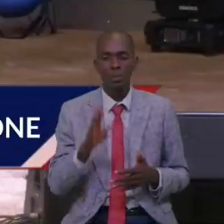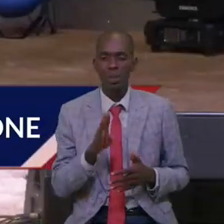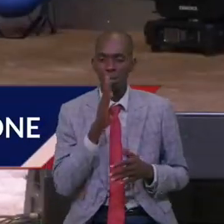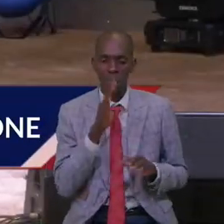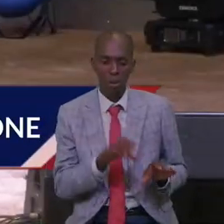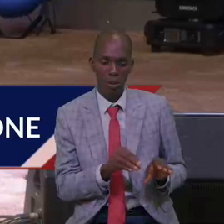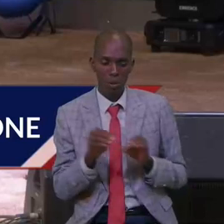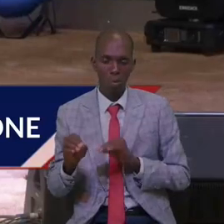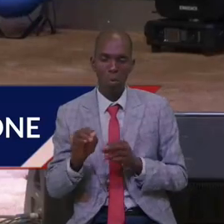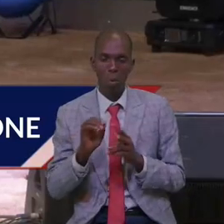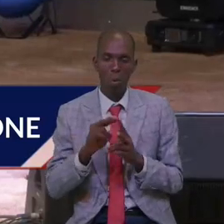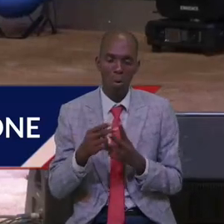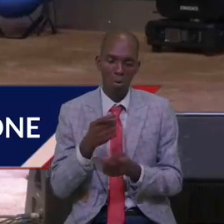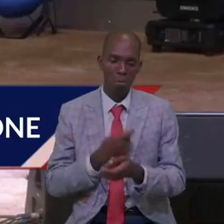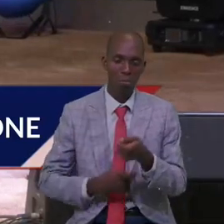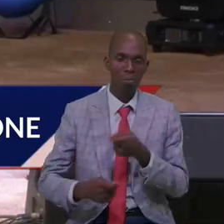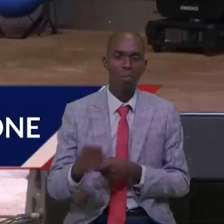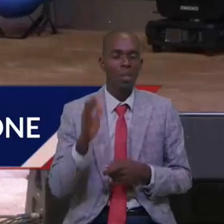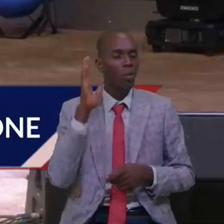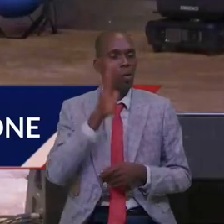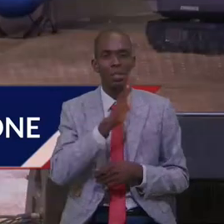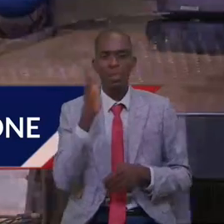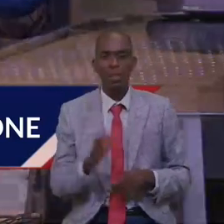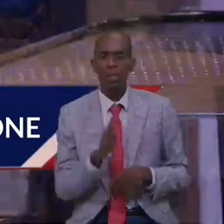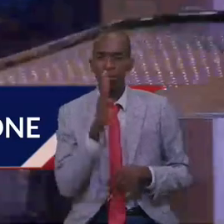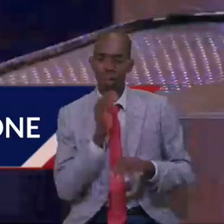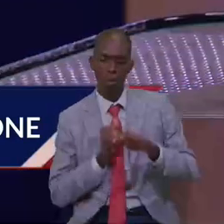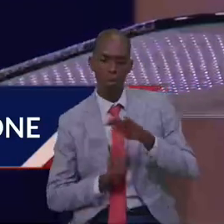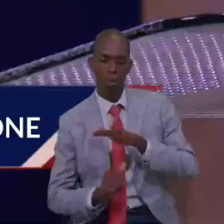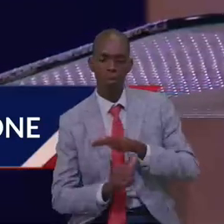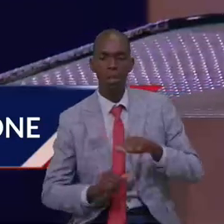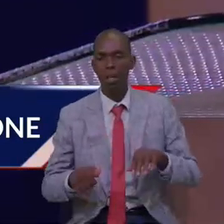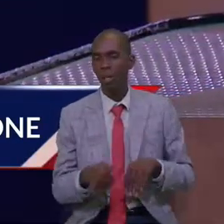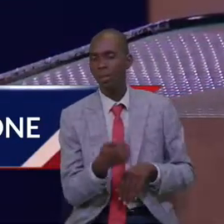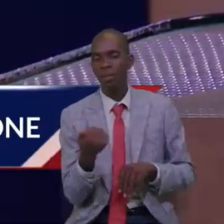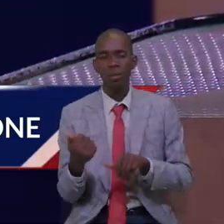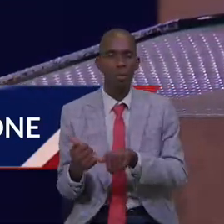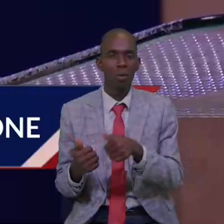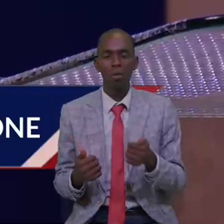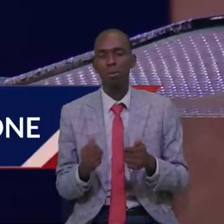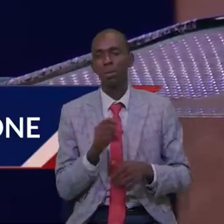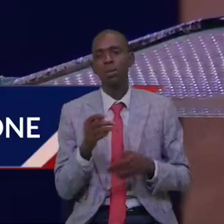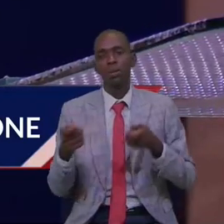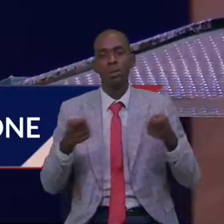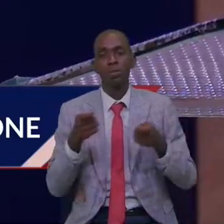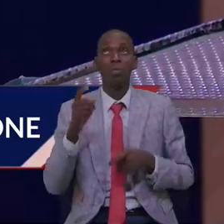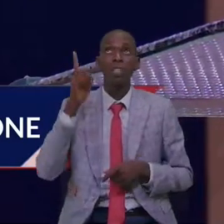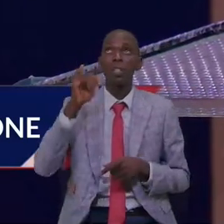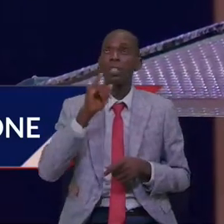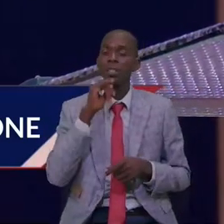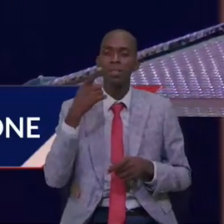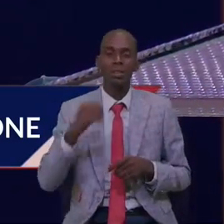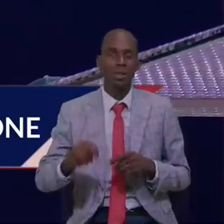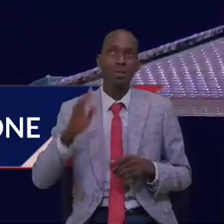et ne seront pas sous aucune autre domination. Il est le dernier, c'est le royaume